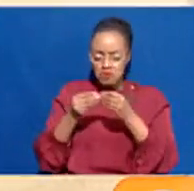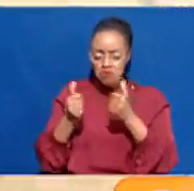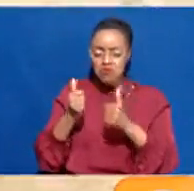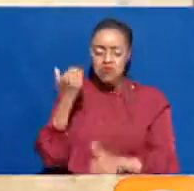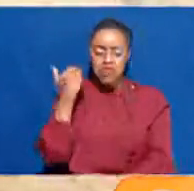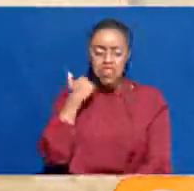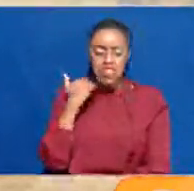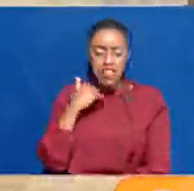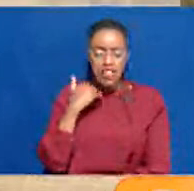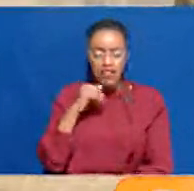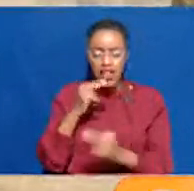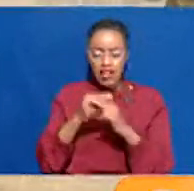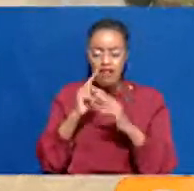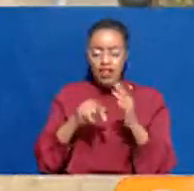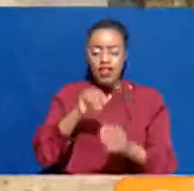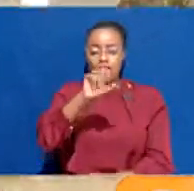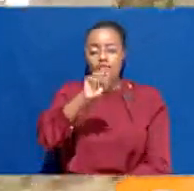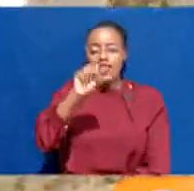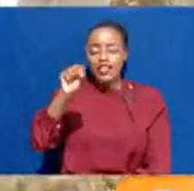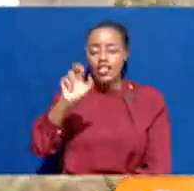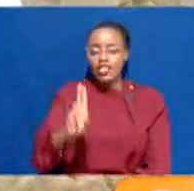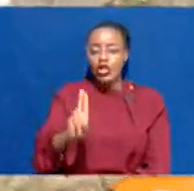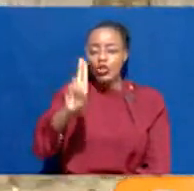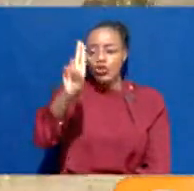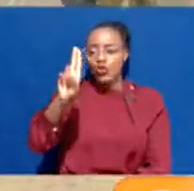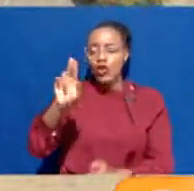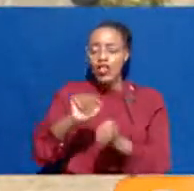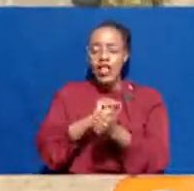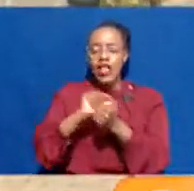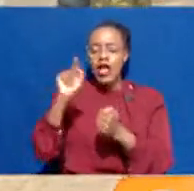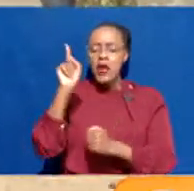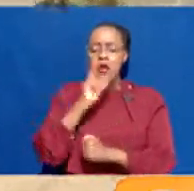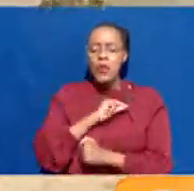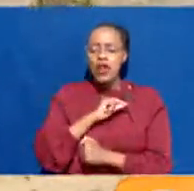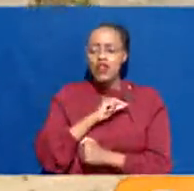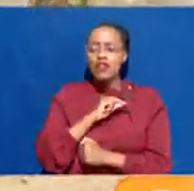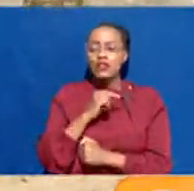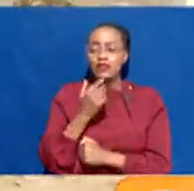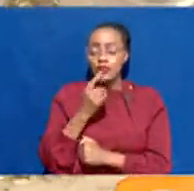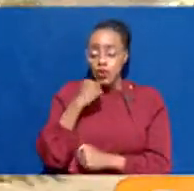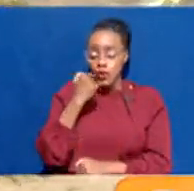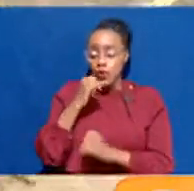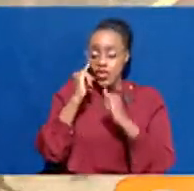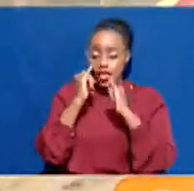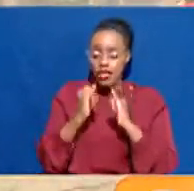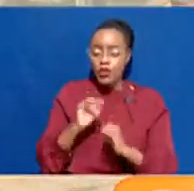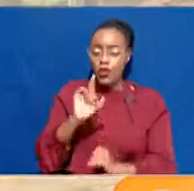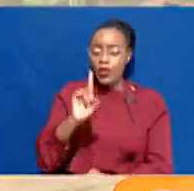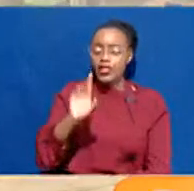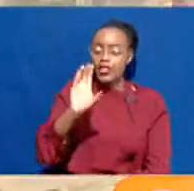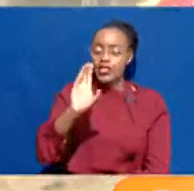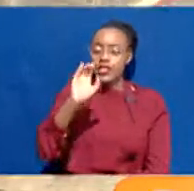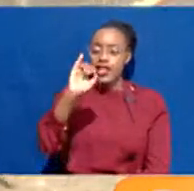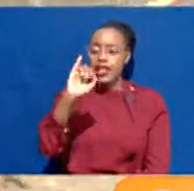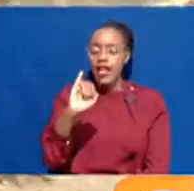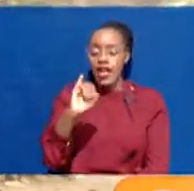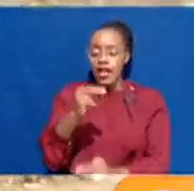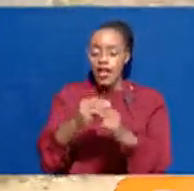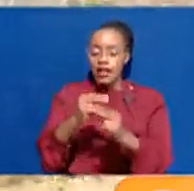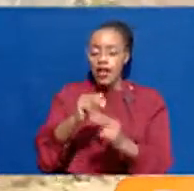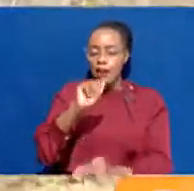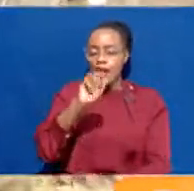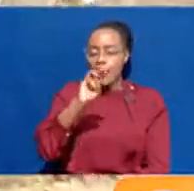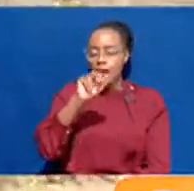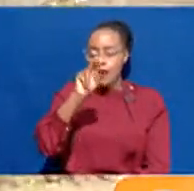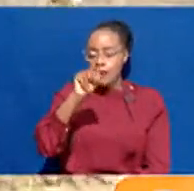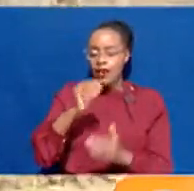na uhalifu almaarufu SSU kilivunjiliwa mbali na mkurugenzi mpya wa idara ya ujasusi Mohamed Amin